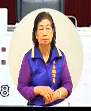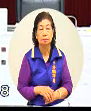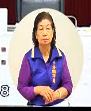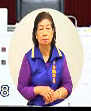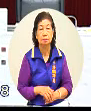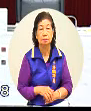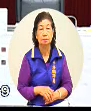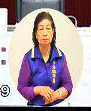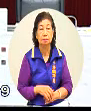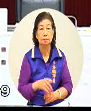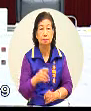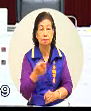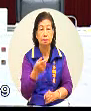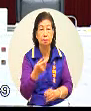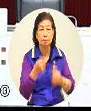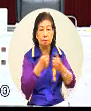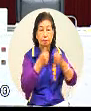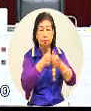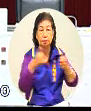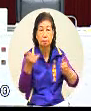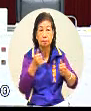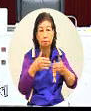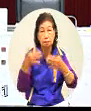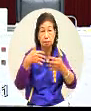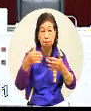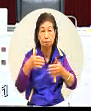议员，你的质询到这是不是？